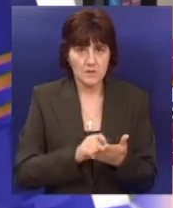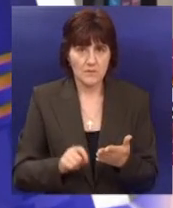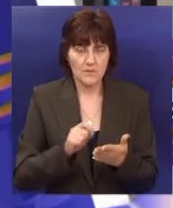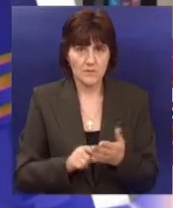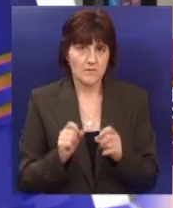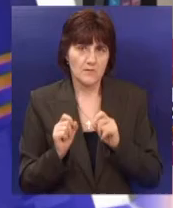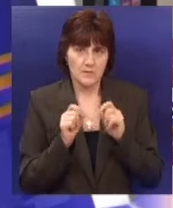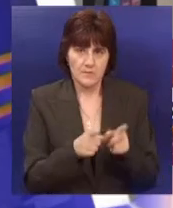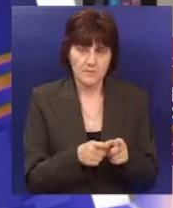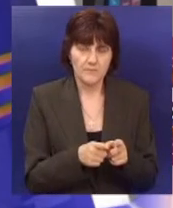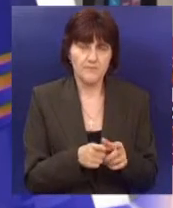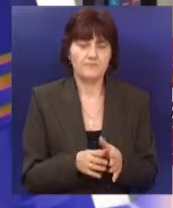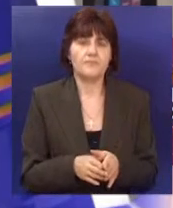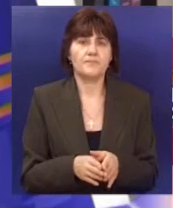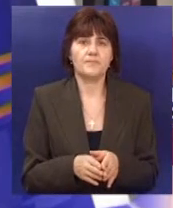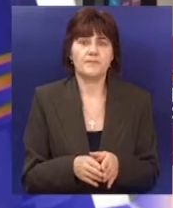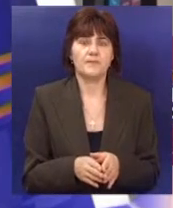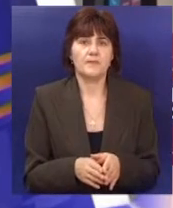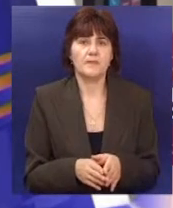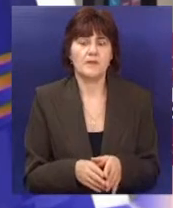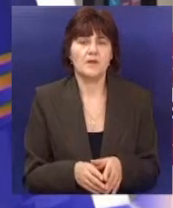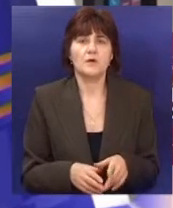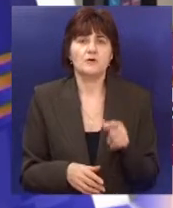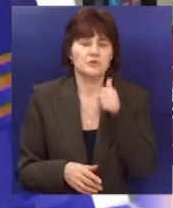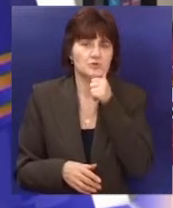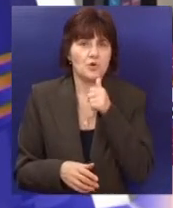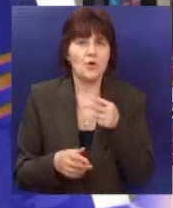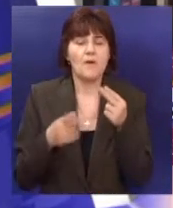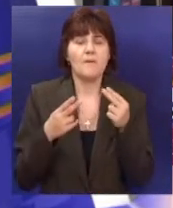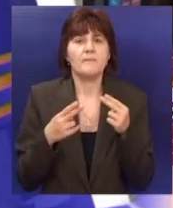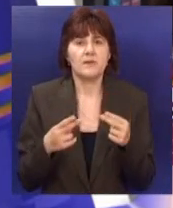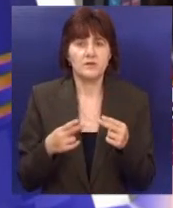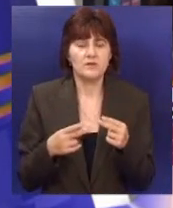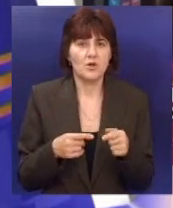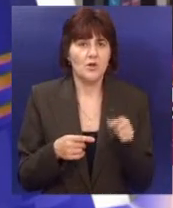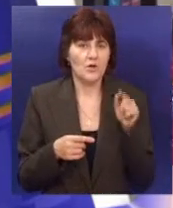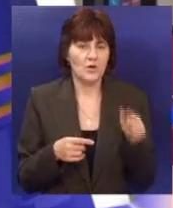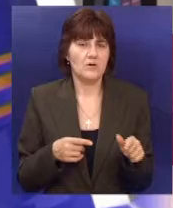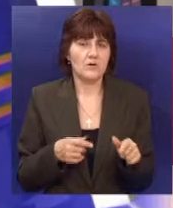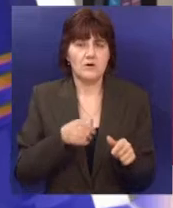diskriminaciju, povereniku se obraća pritužbom. Ono što je bitno,